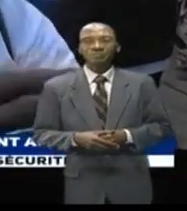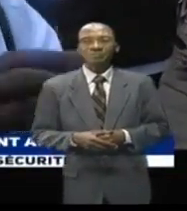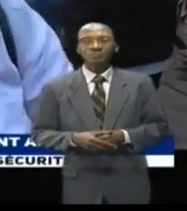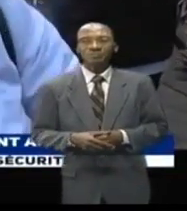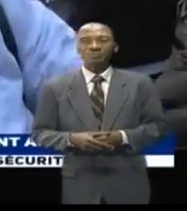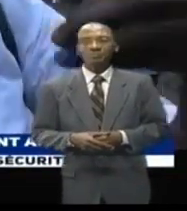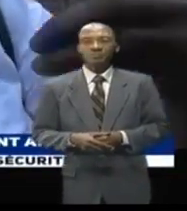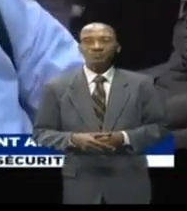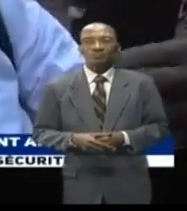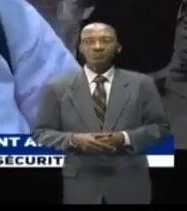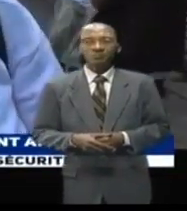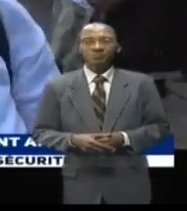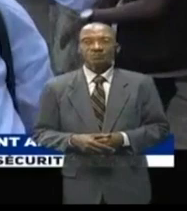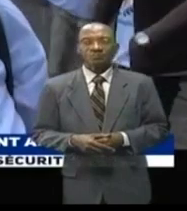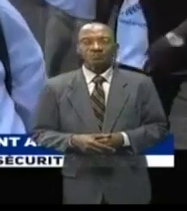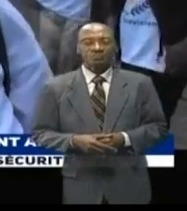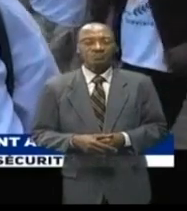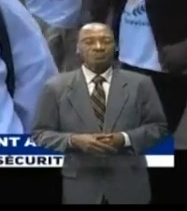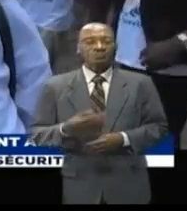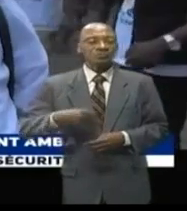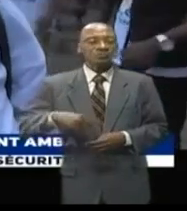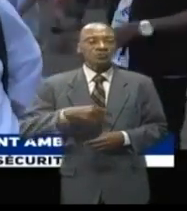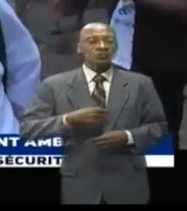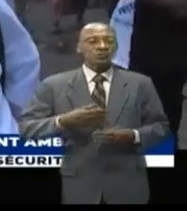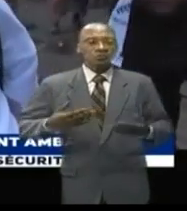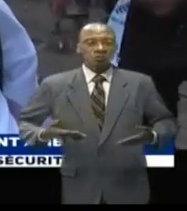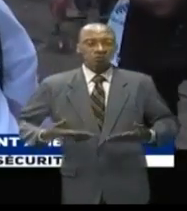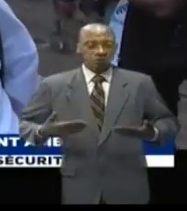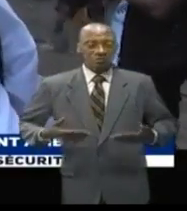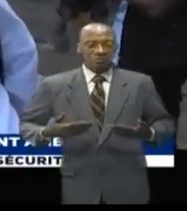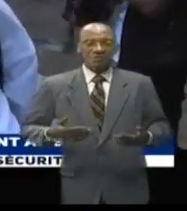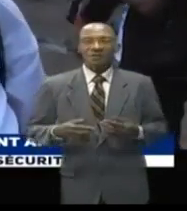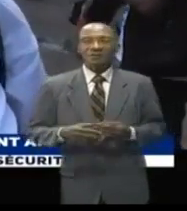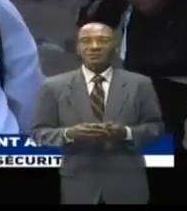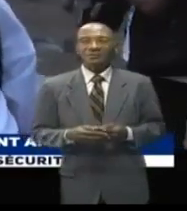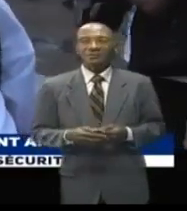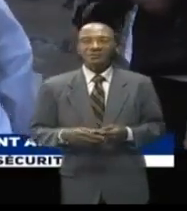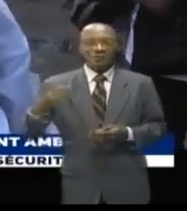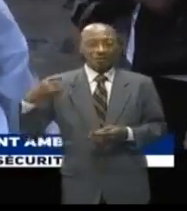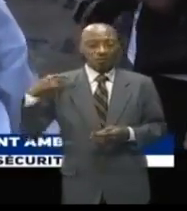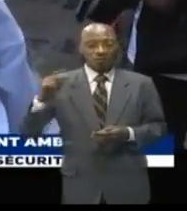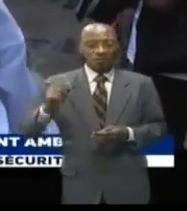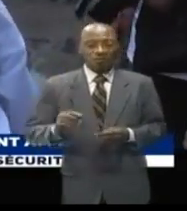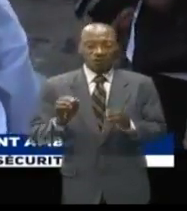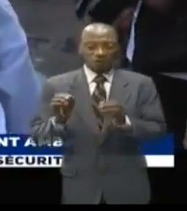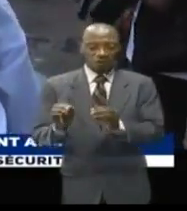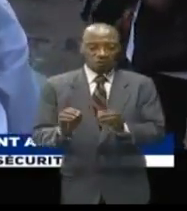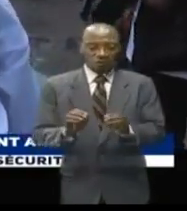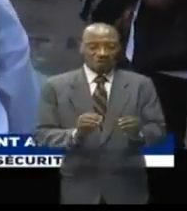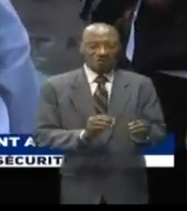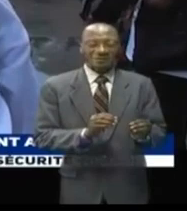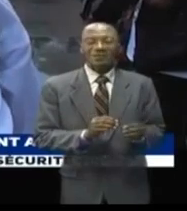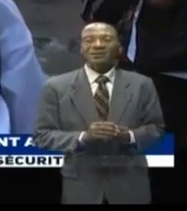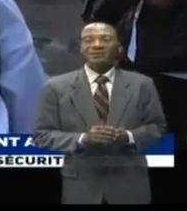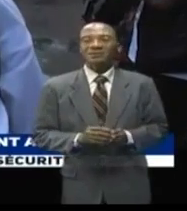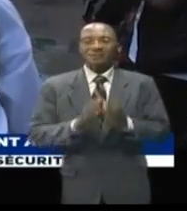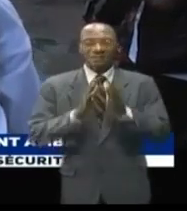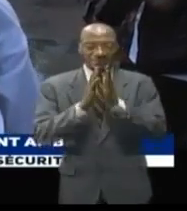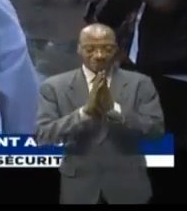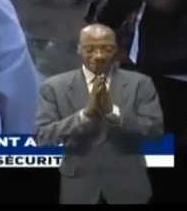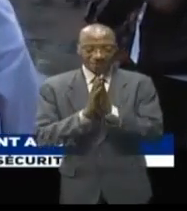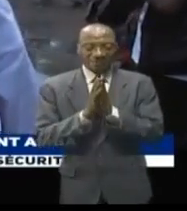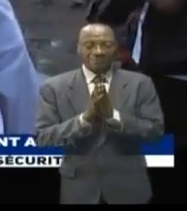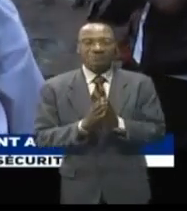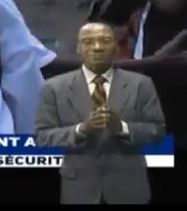nous sommes contents que notre papa le vice gouverneur est organisé cette matinée des prières en